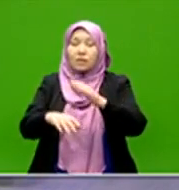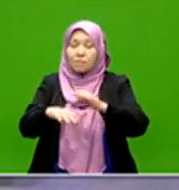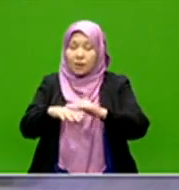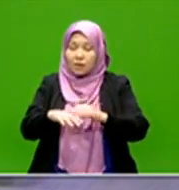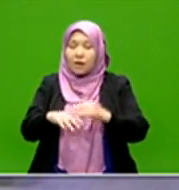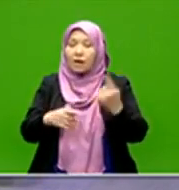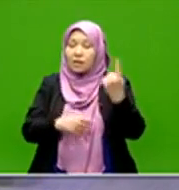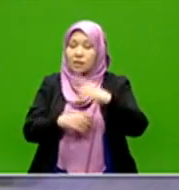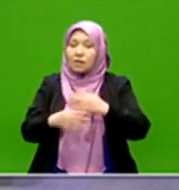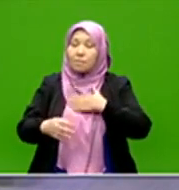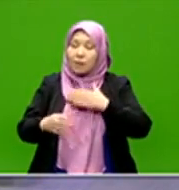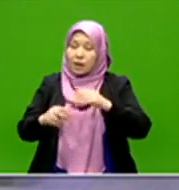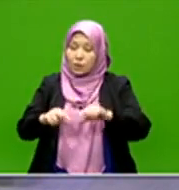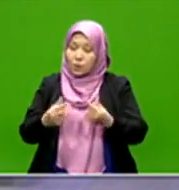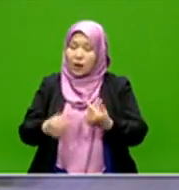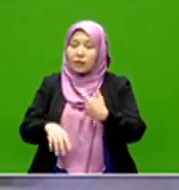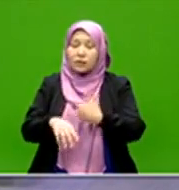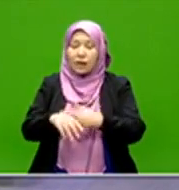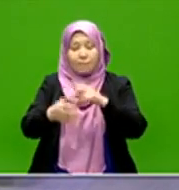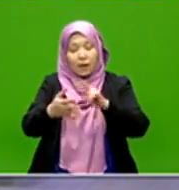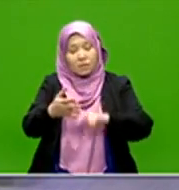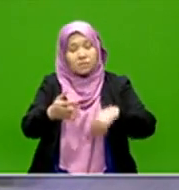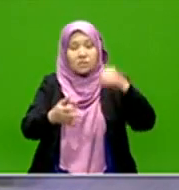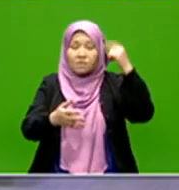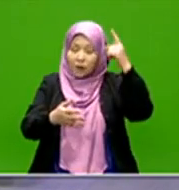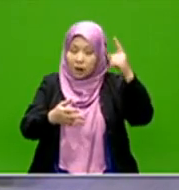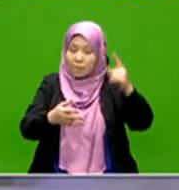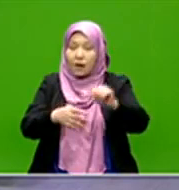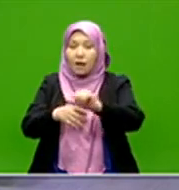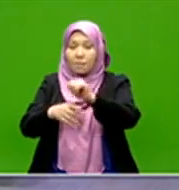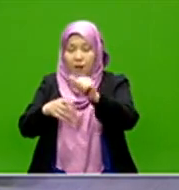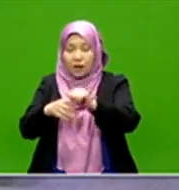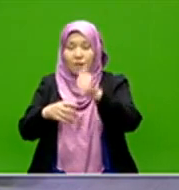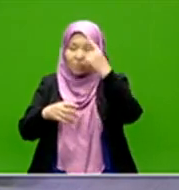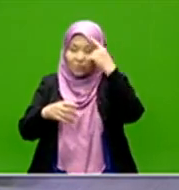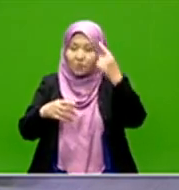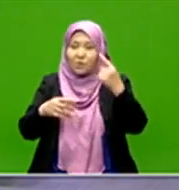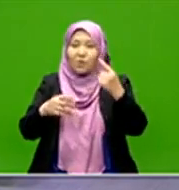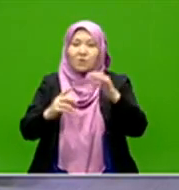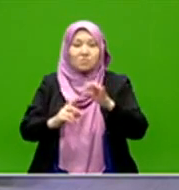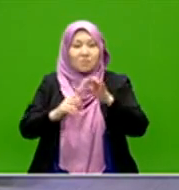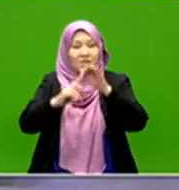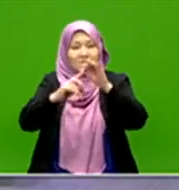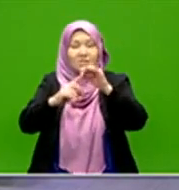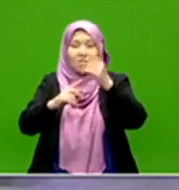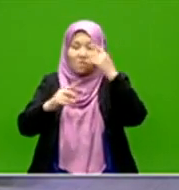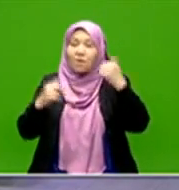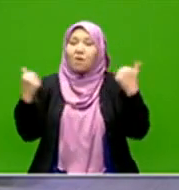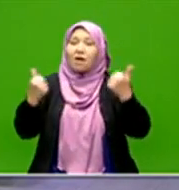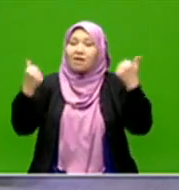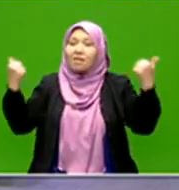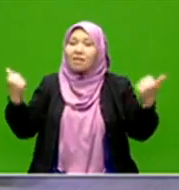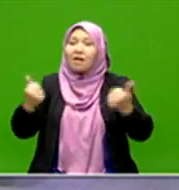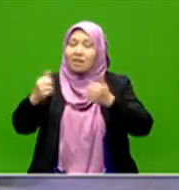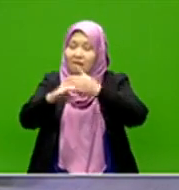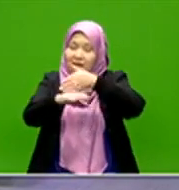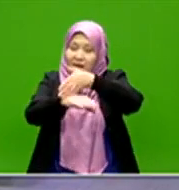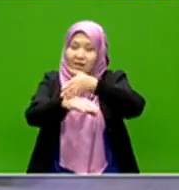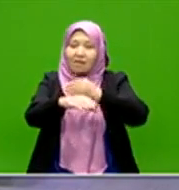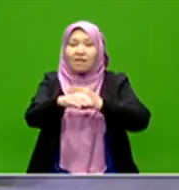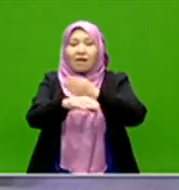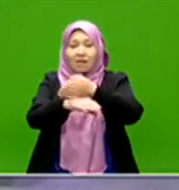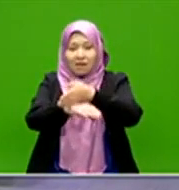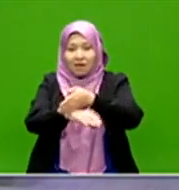Time baca faham amal pada edisi Aidil Adha. Betul Ustaz. Ya, apa perasaan Ustaz pada pagi ini Ustaz? Allahuakbar